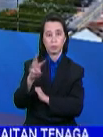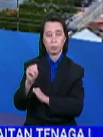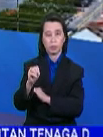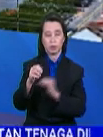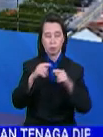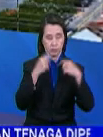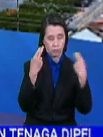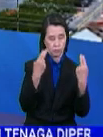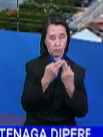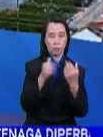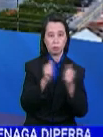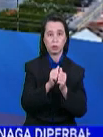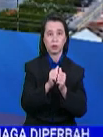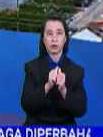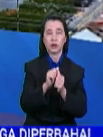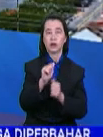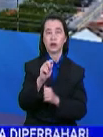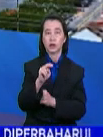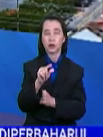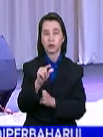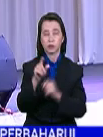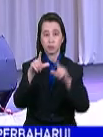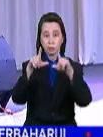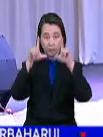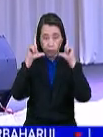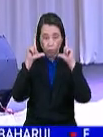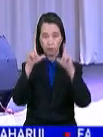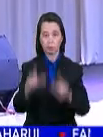unit integrity dan Ombudsman Showa